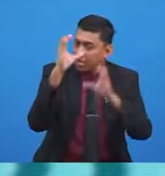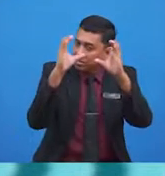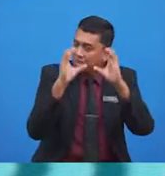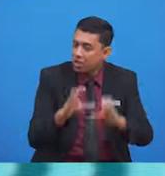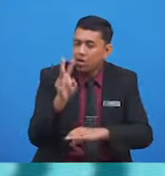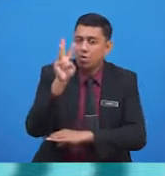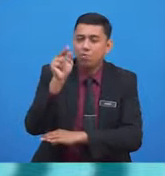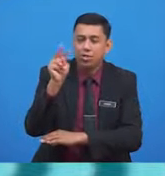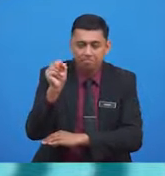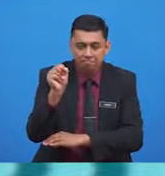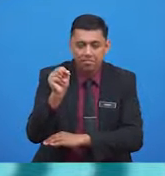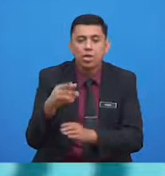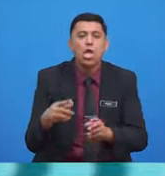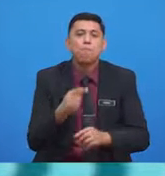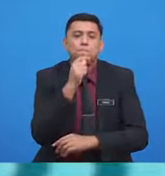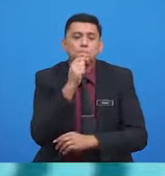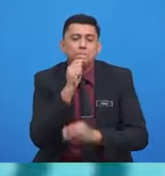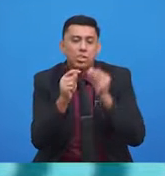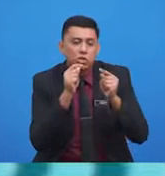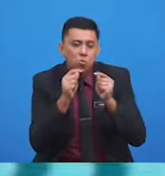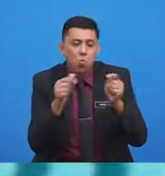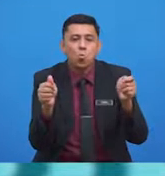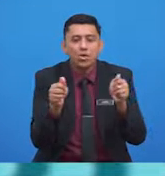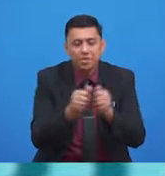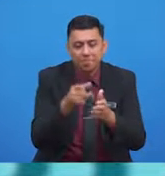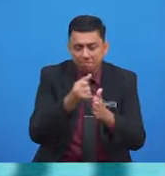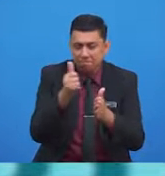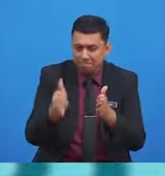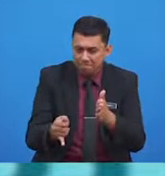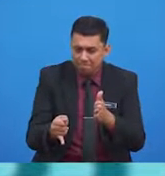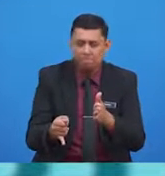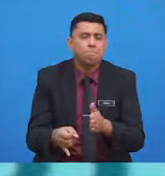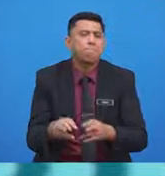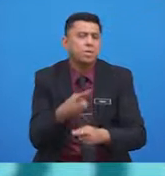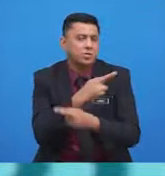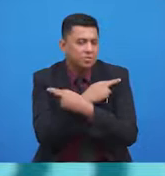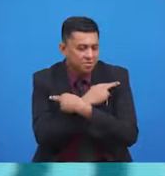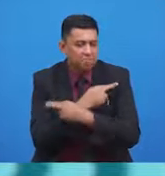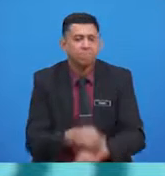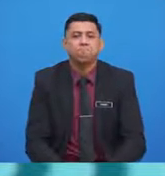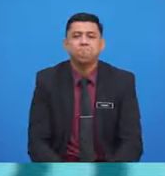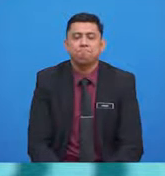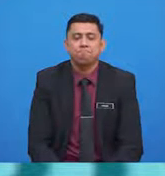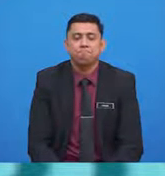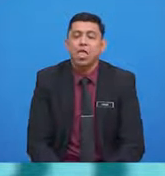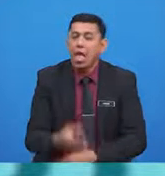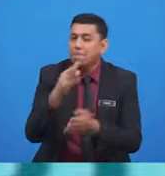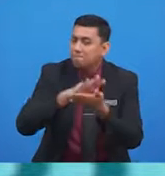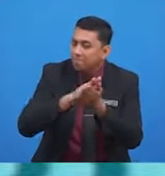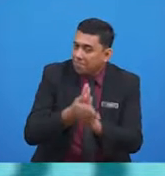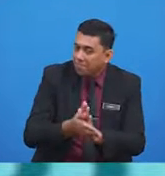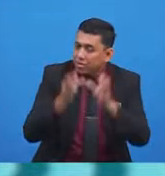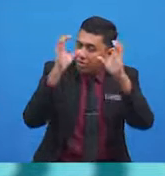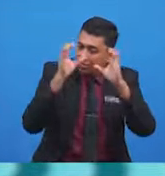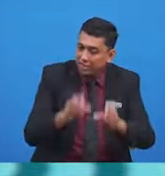Wan bertegur dengan jiran dia? Betapa mesra dia dengan jiran dia. Maka,